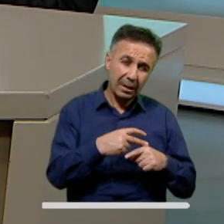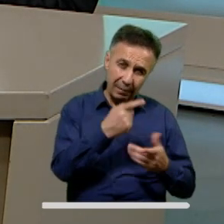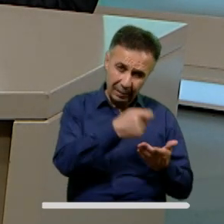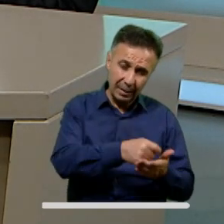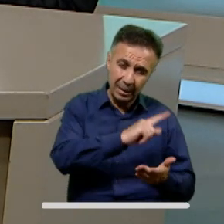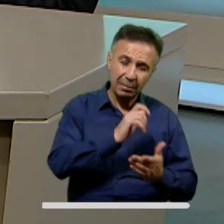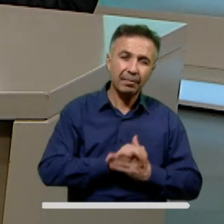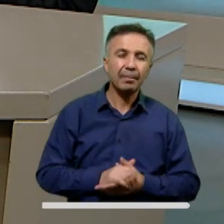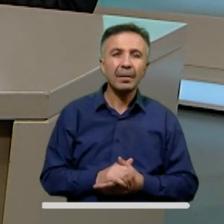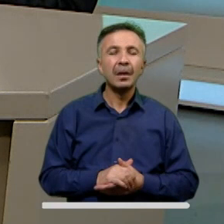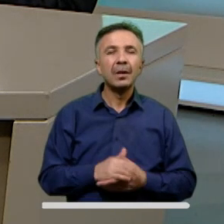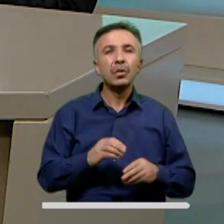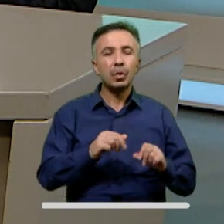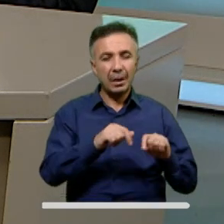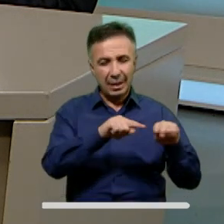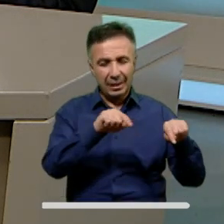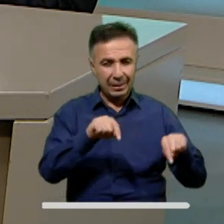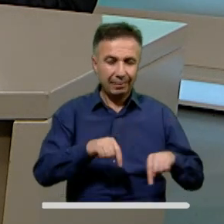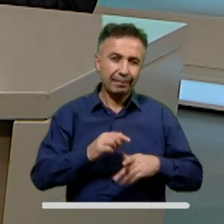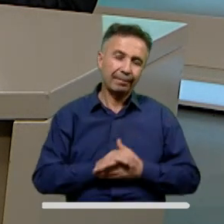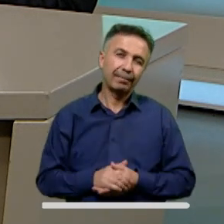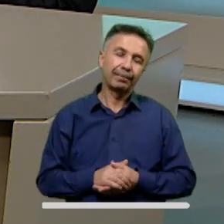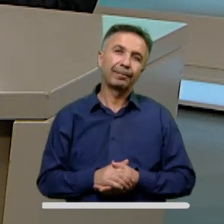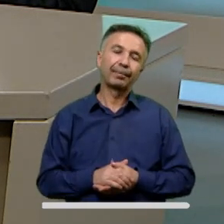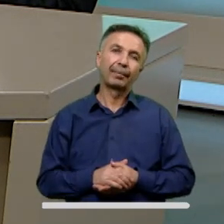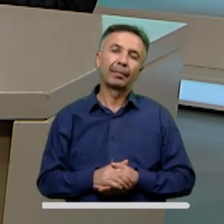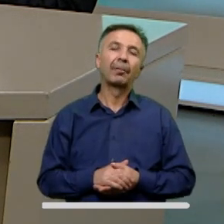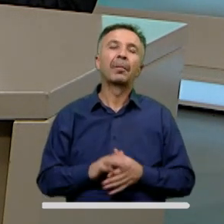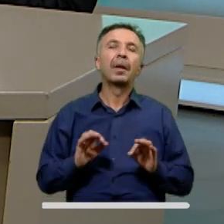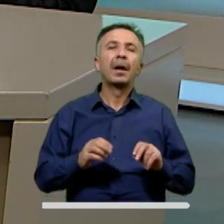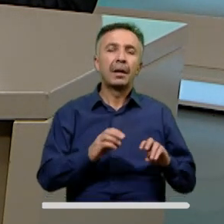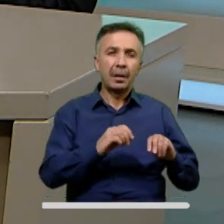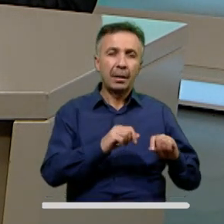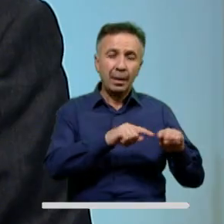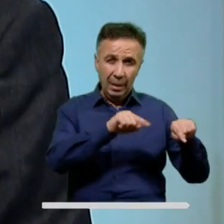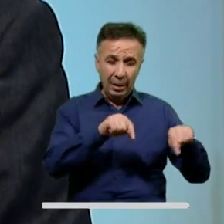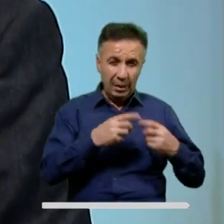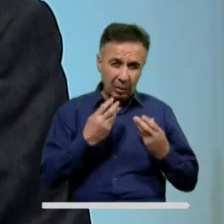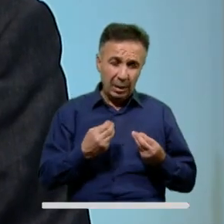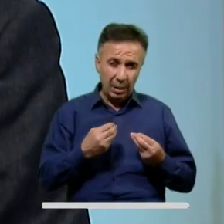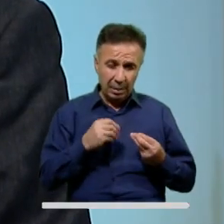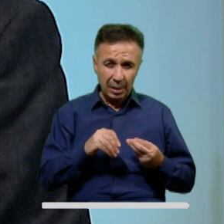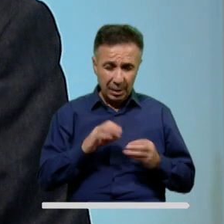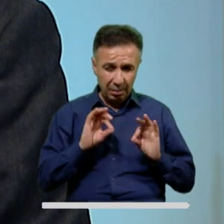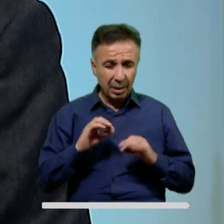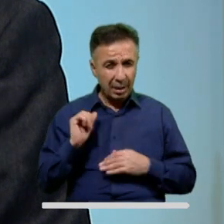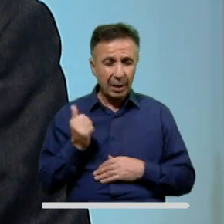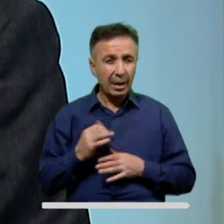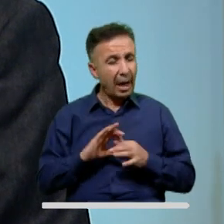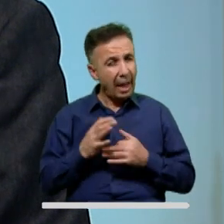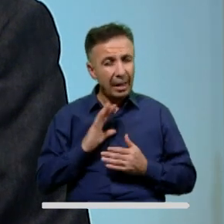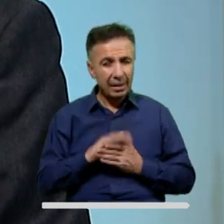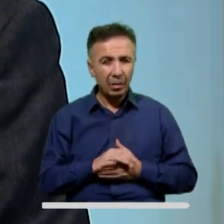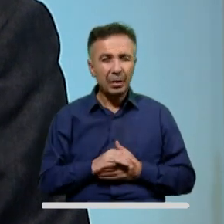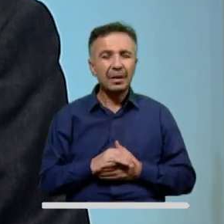arsa sanıyorum. Evet, şu anda arsa. Evet. Yani arsa olarak şu anki değeri neyse o